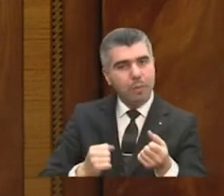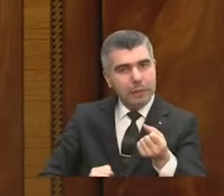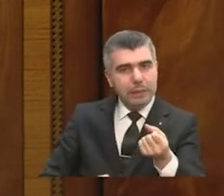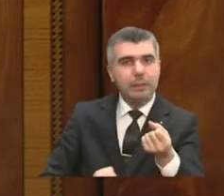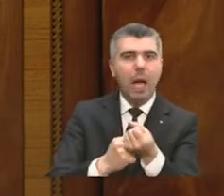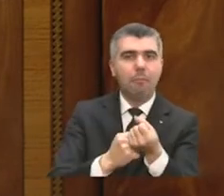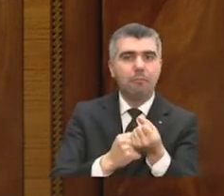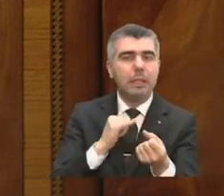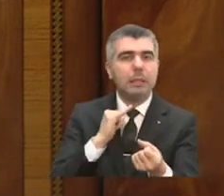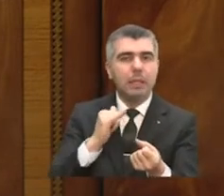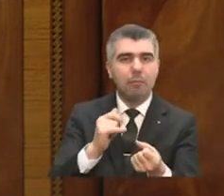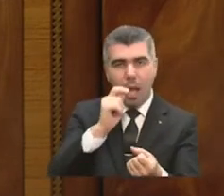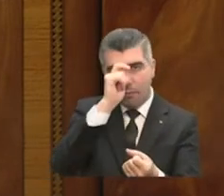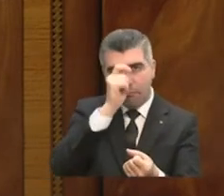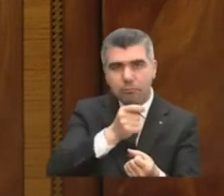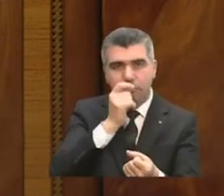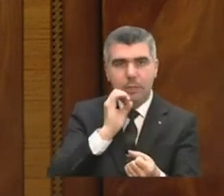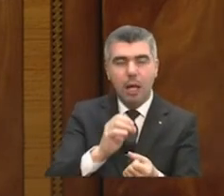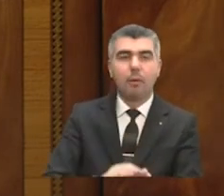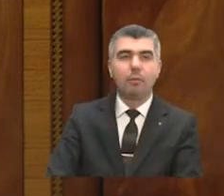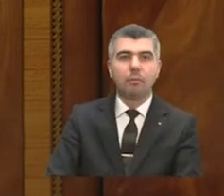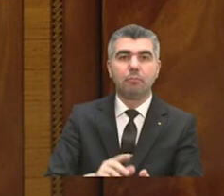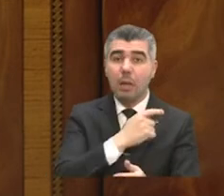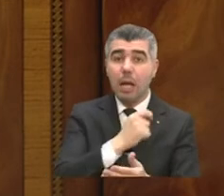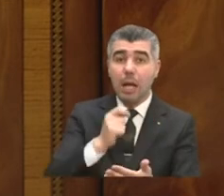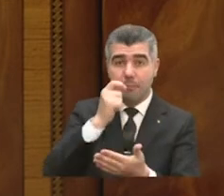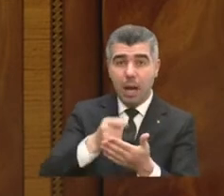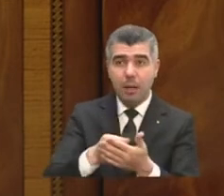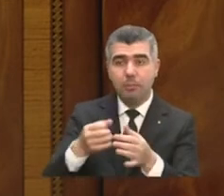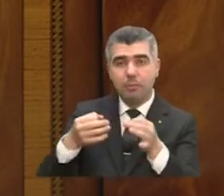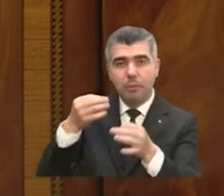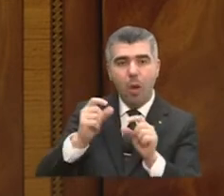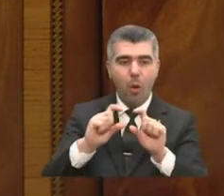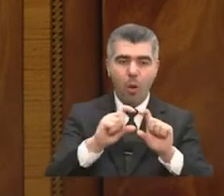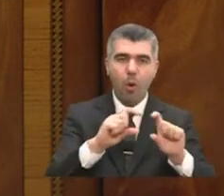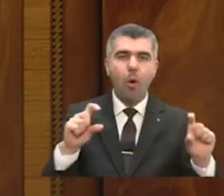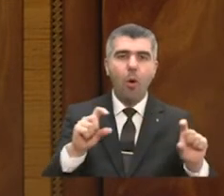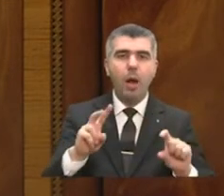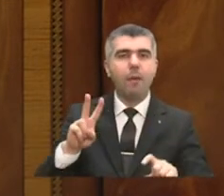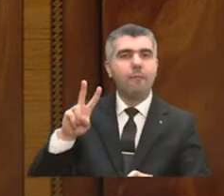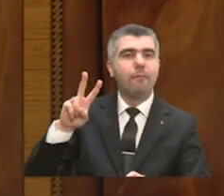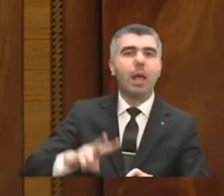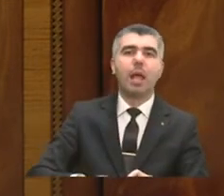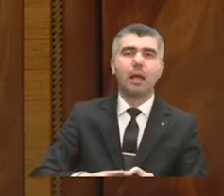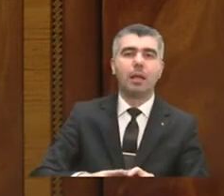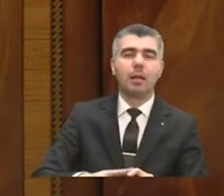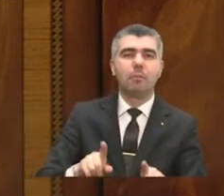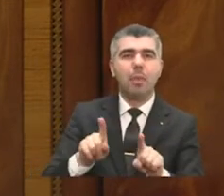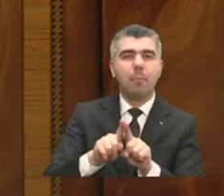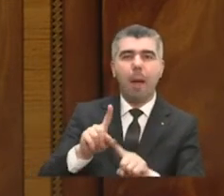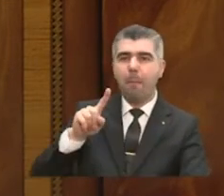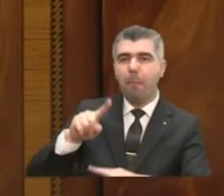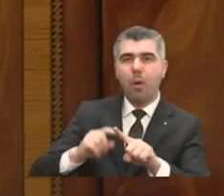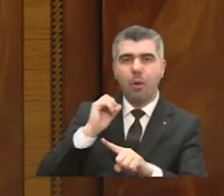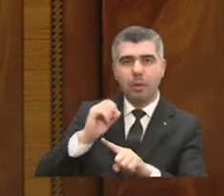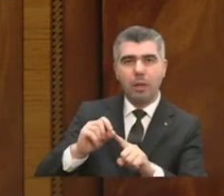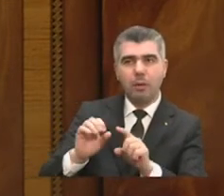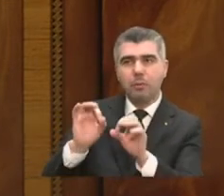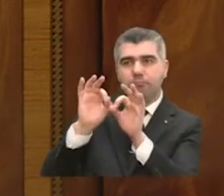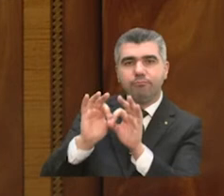développer le partenariat avec l'Union européenne. Ce partenariat,